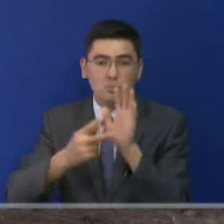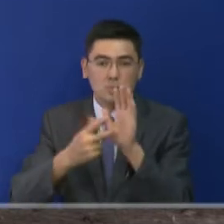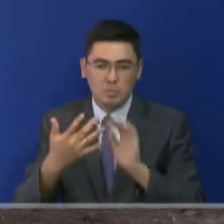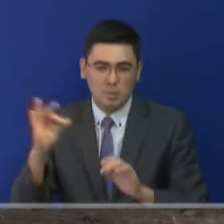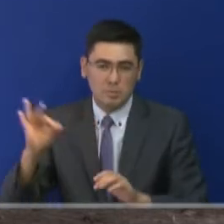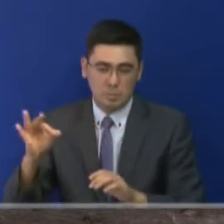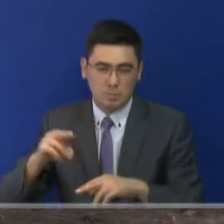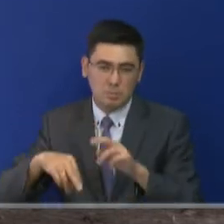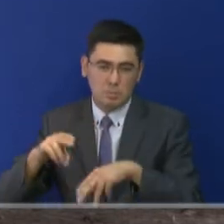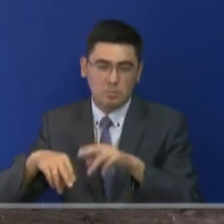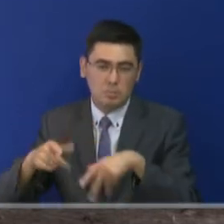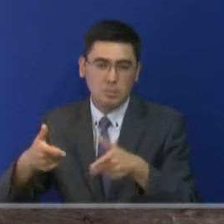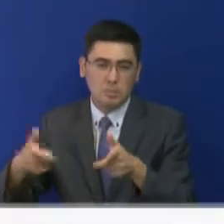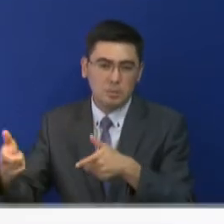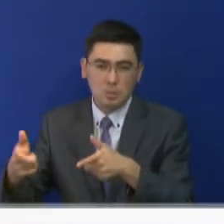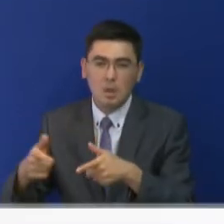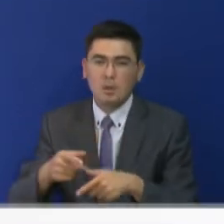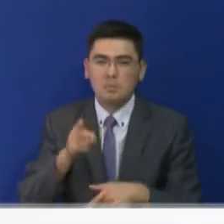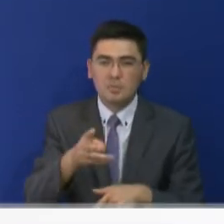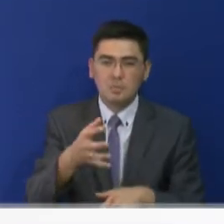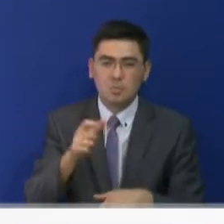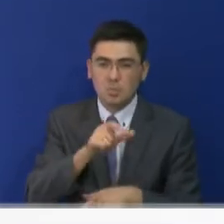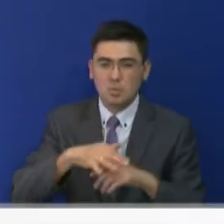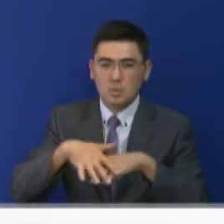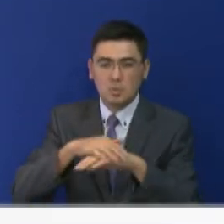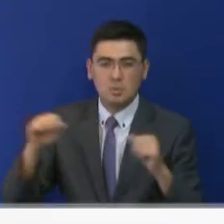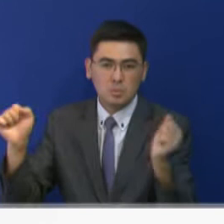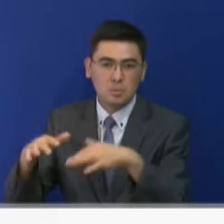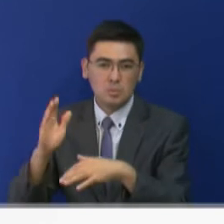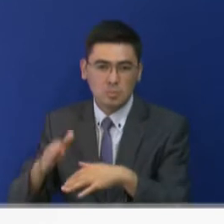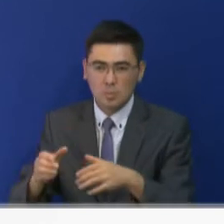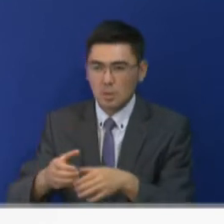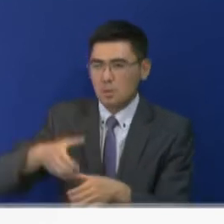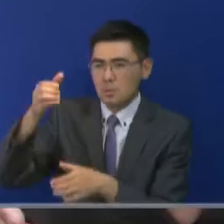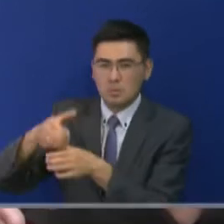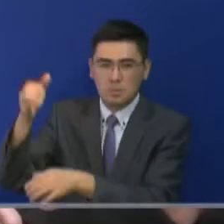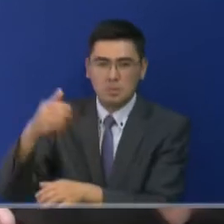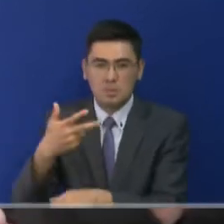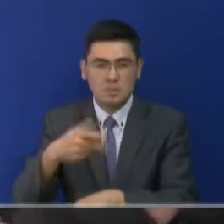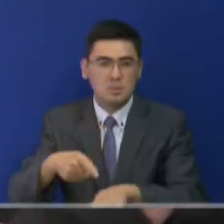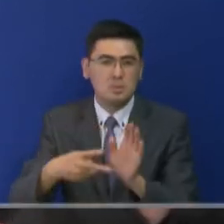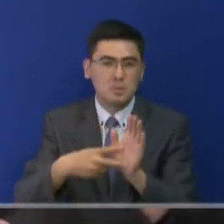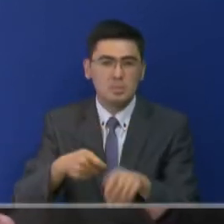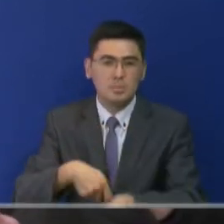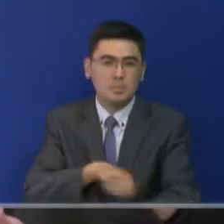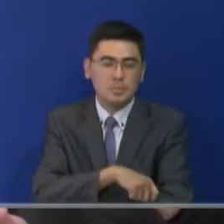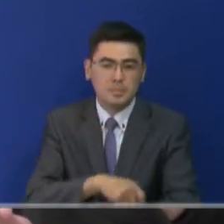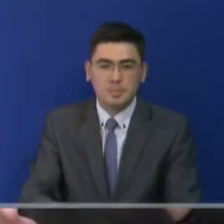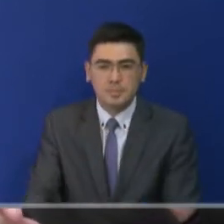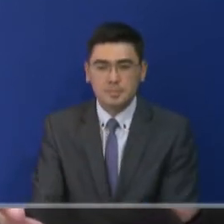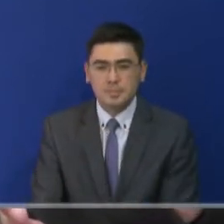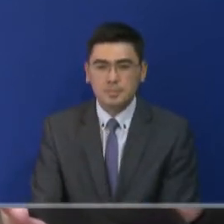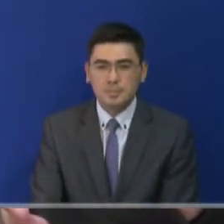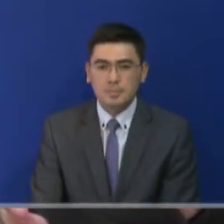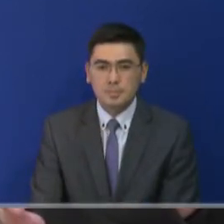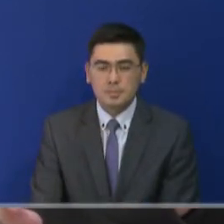85% аяқталған. Мешіт сыйымдылығы 2,5 мың адам, әр мұнарасының биіктігі 37 метр. Пандемияға қарамай жұмыстарымыз